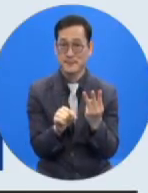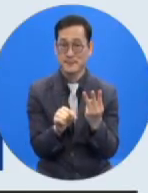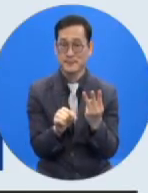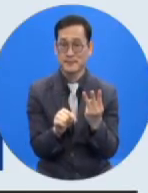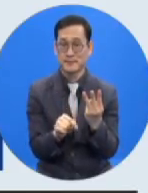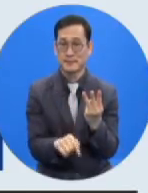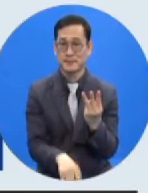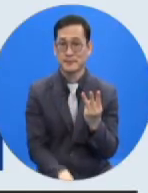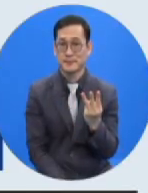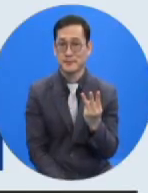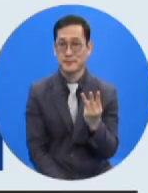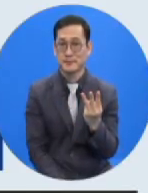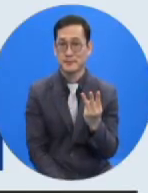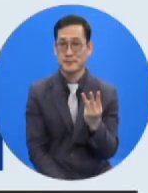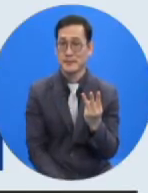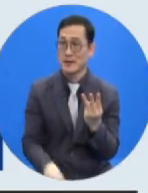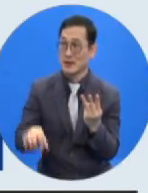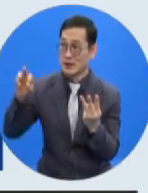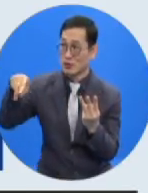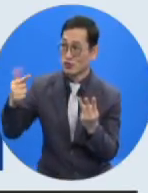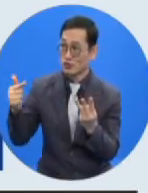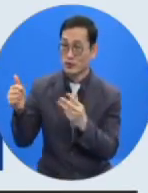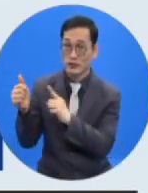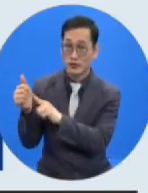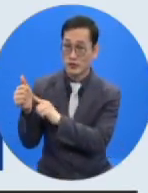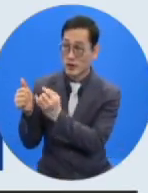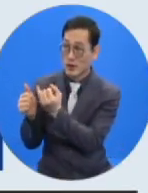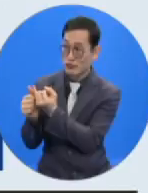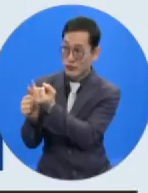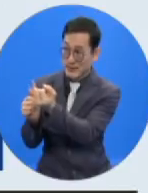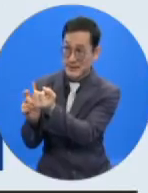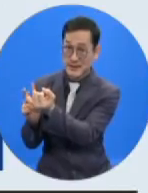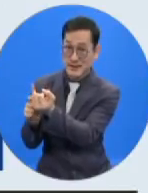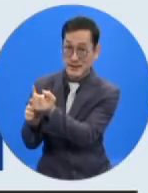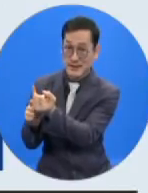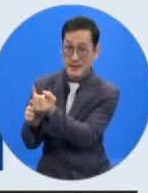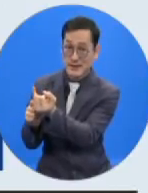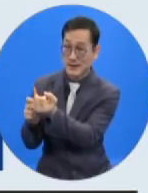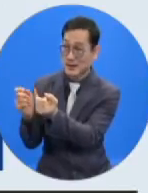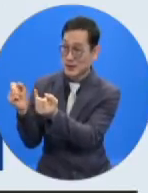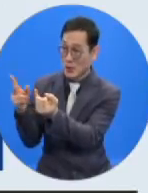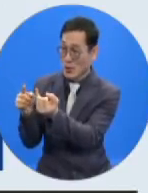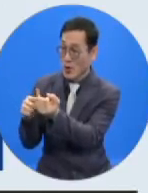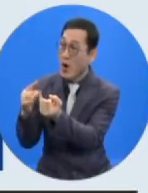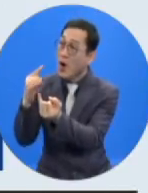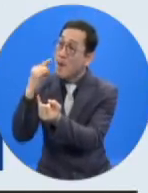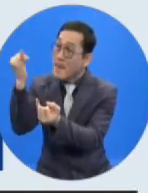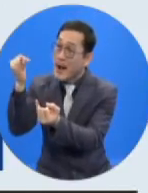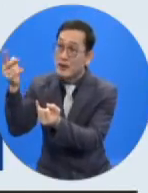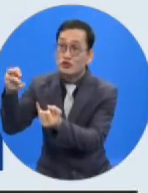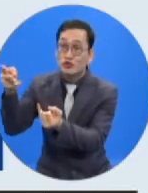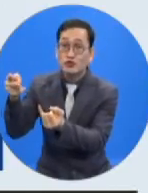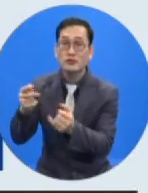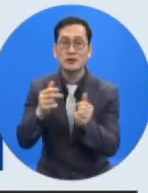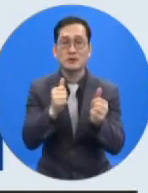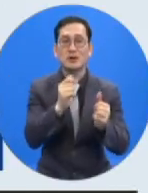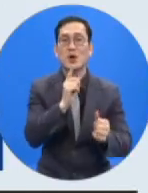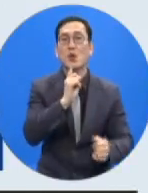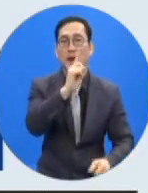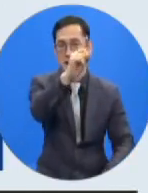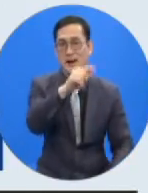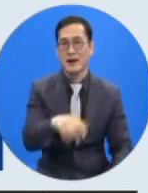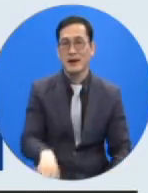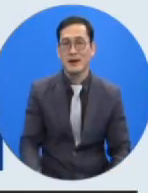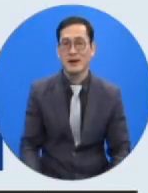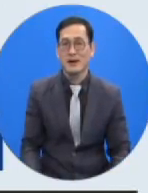부장이었죠. 윤석열 총장의 부인 김건희 씨와 장모 최 씨를 고발했다. 장모는 선소유자 사기